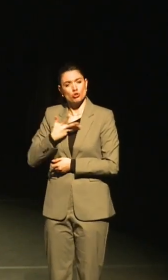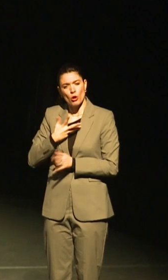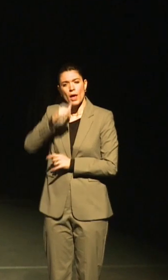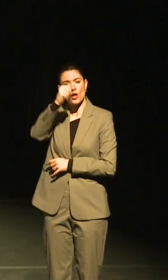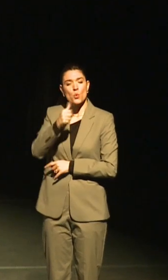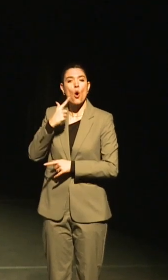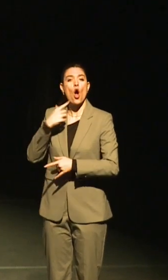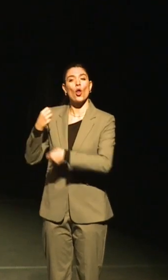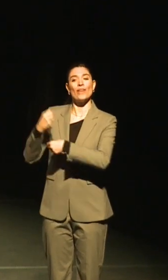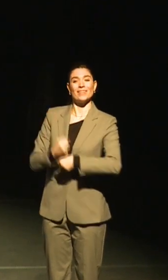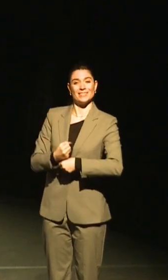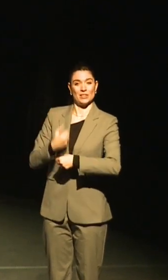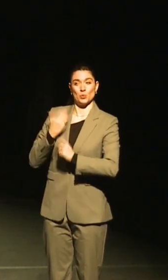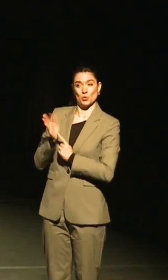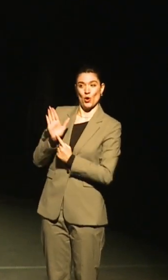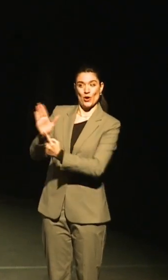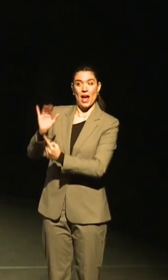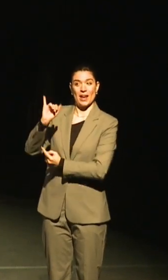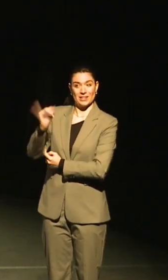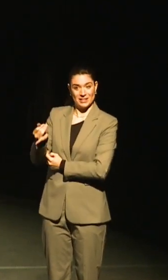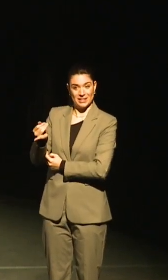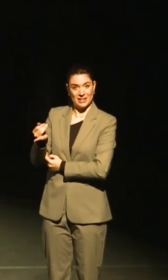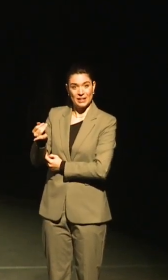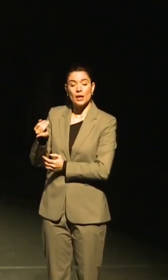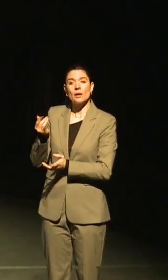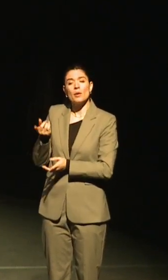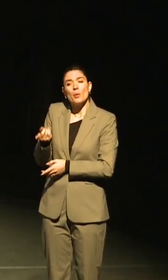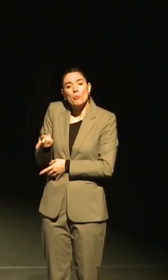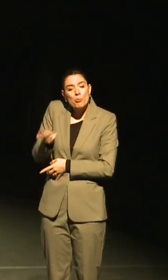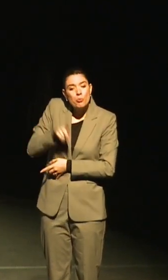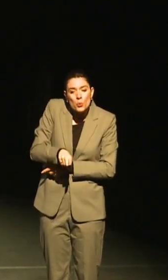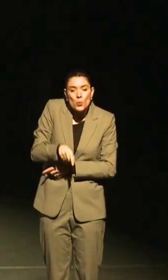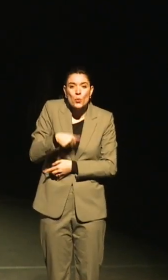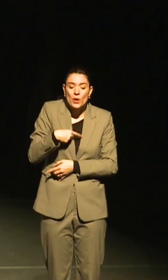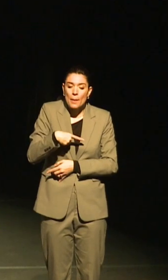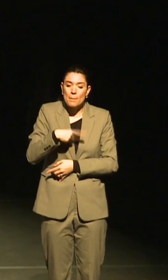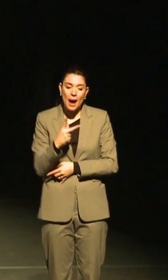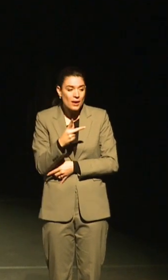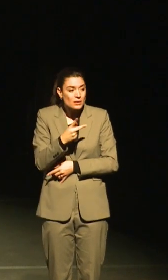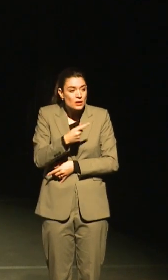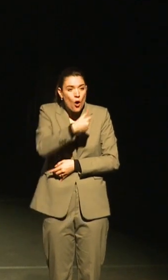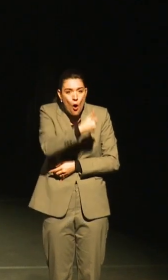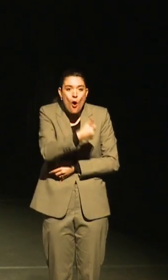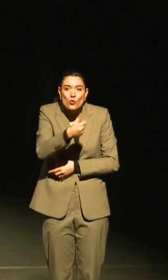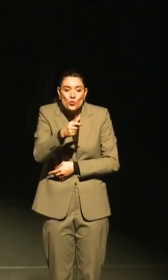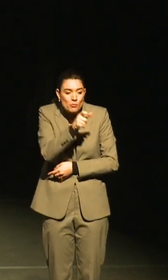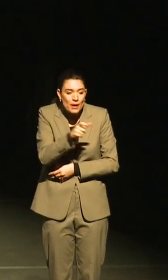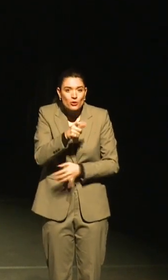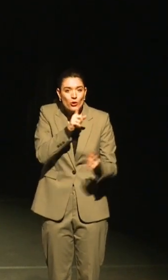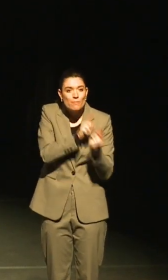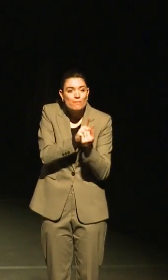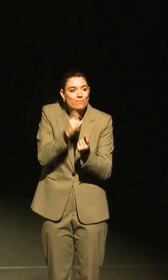il contributo che dà sia a livello istituzionale sia alla vita dei singoli alla vita delle persone